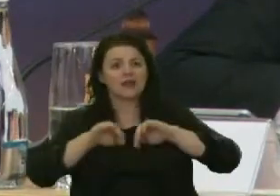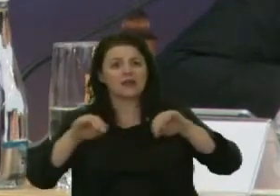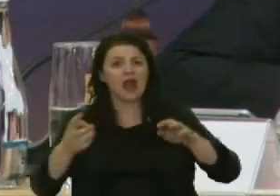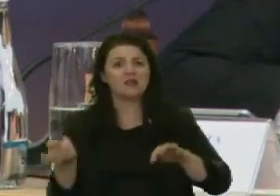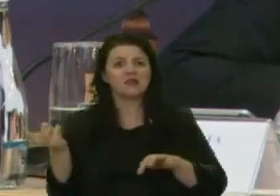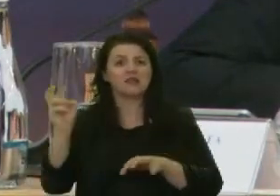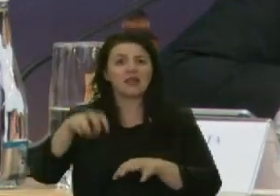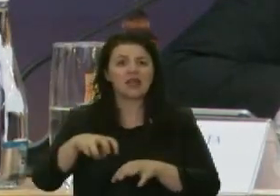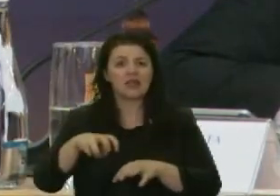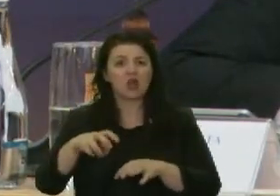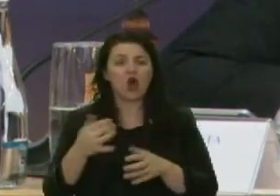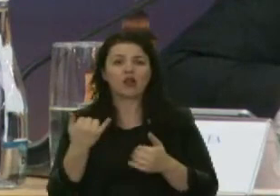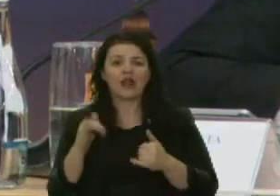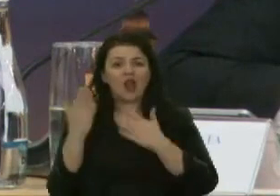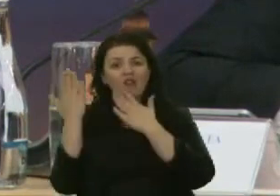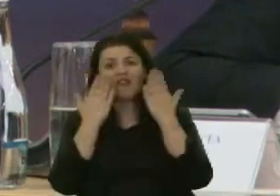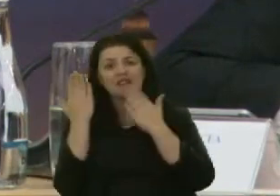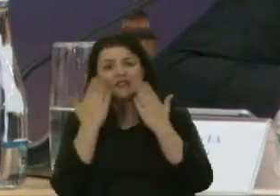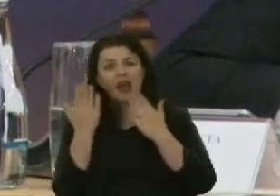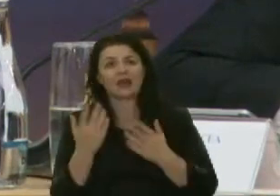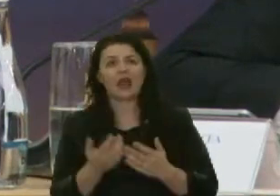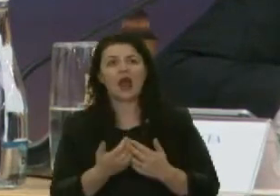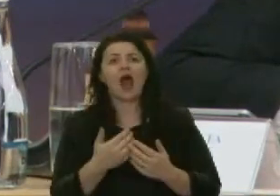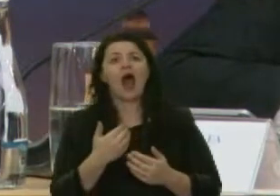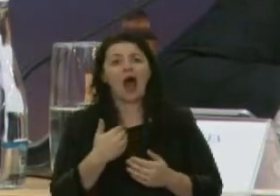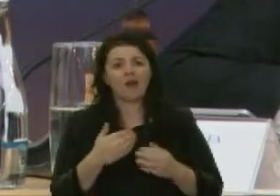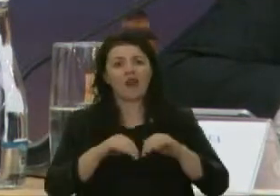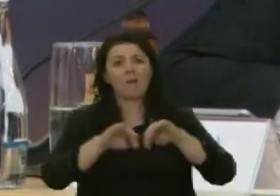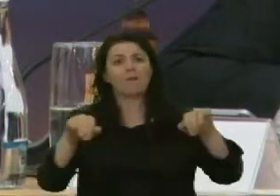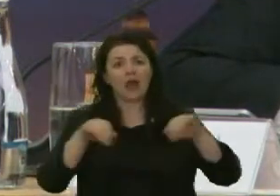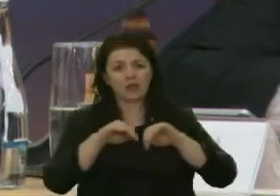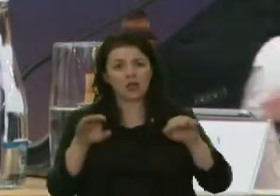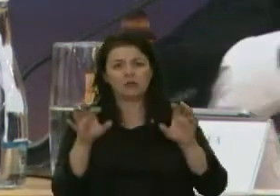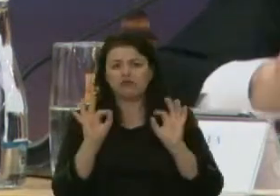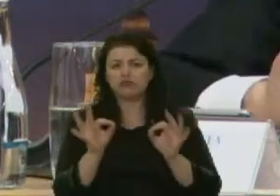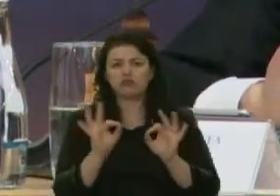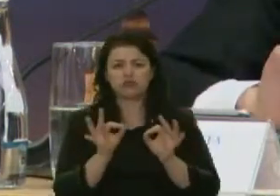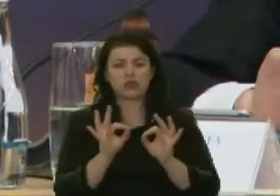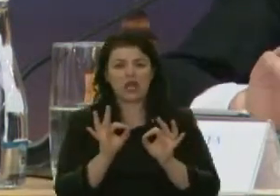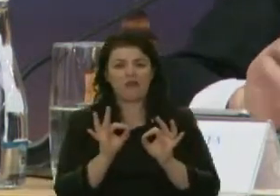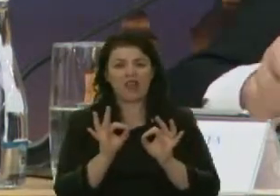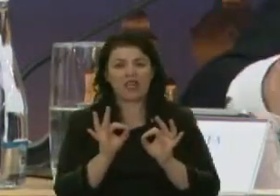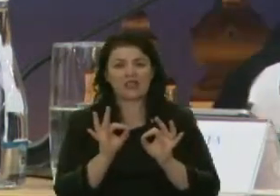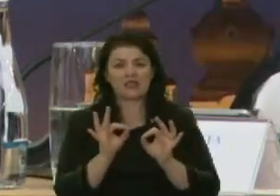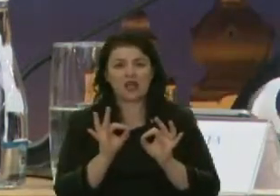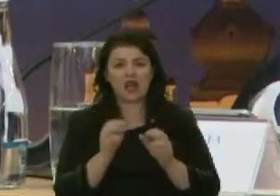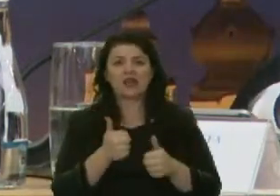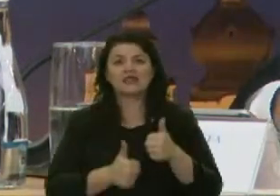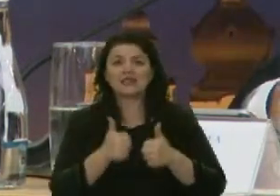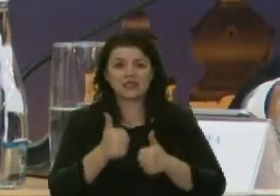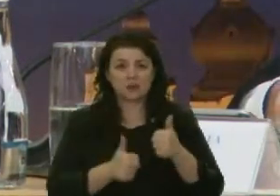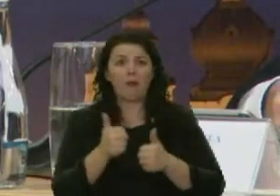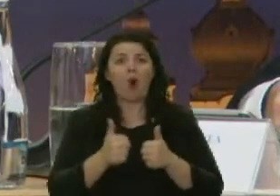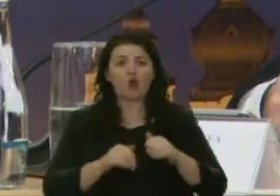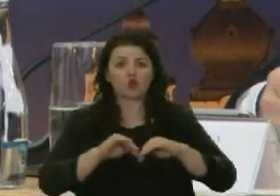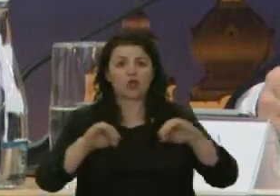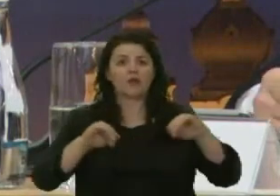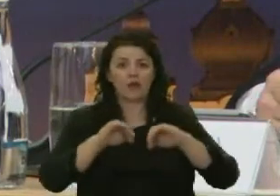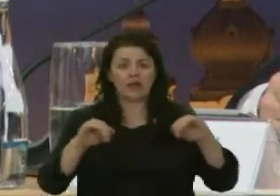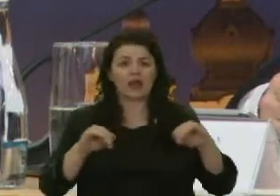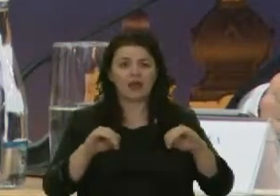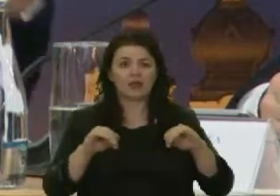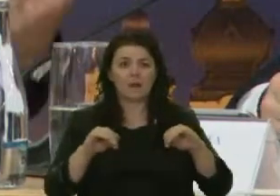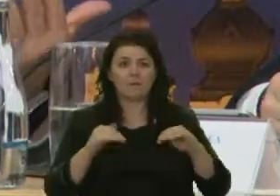bazin de inițiere adică un bazin olimpic de referință sportul de natație va avea o sală de